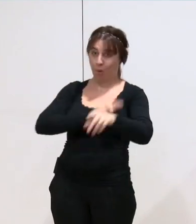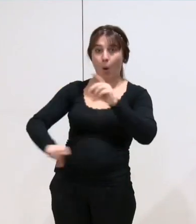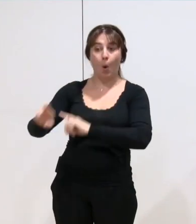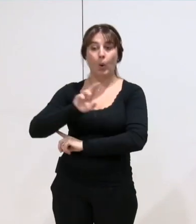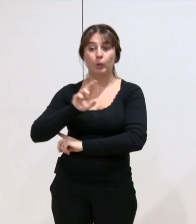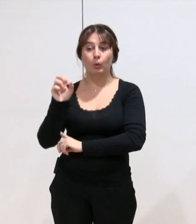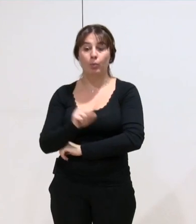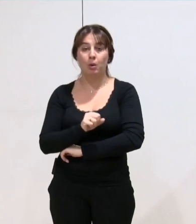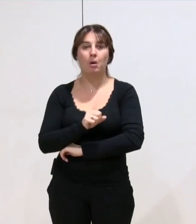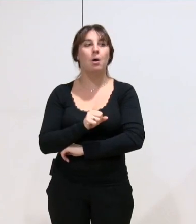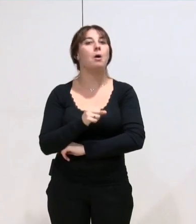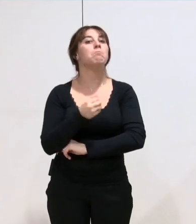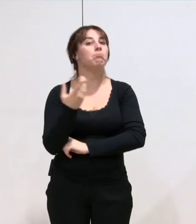et